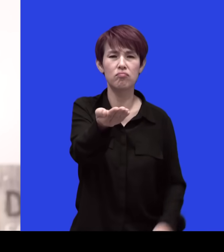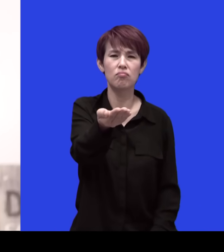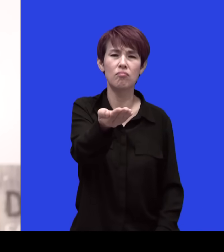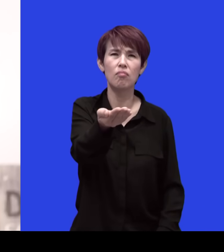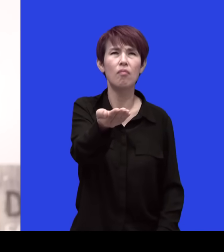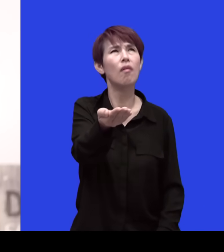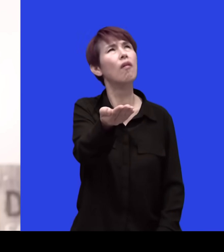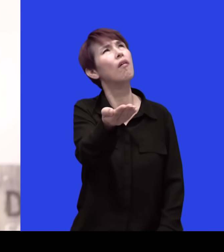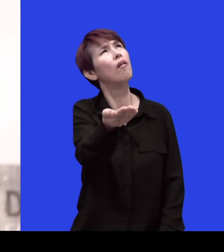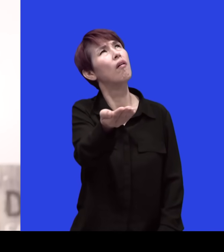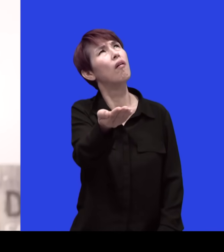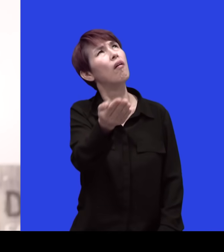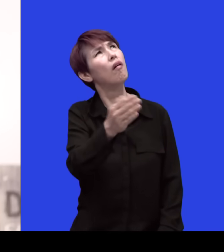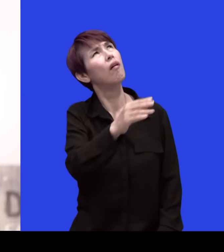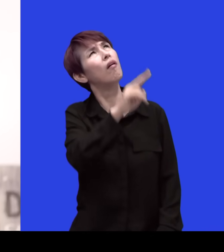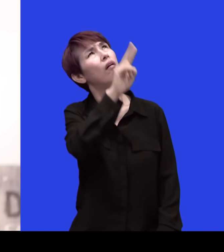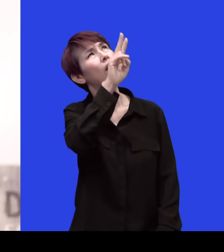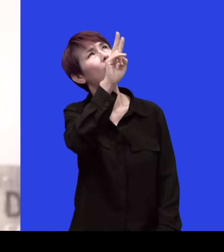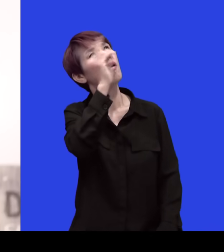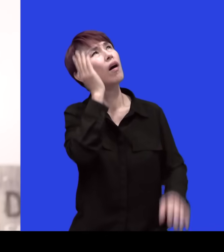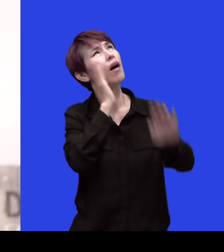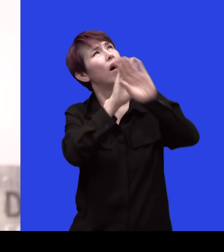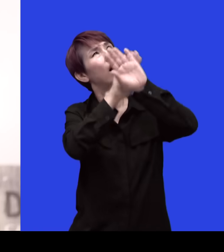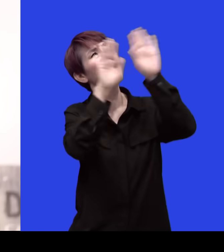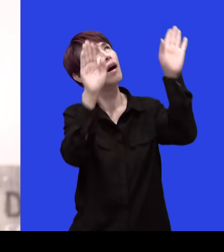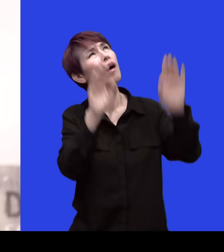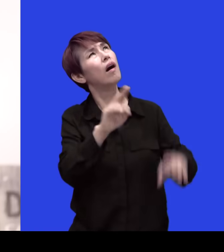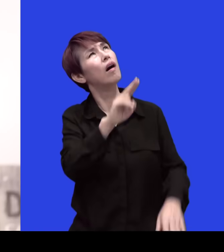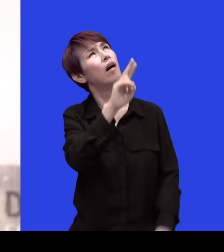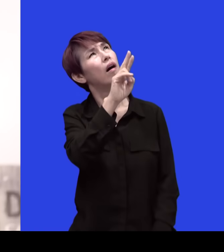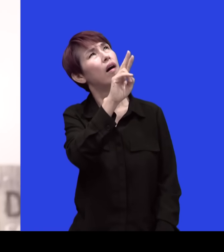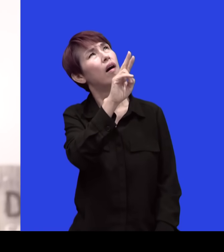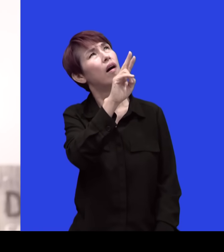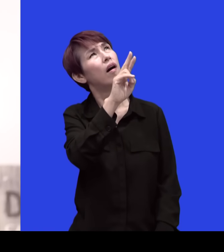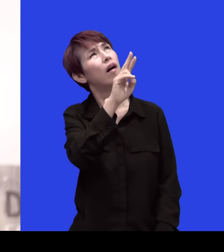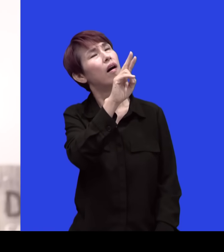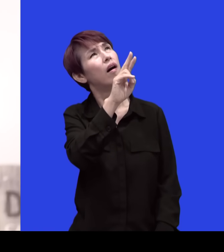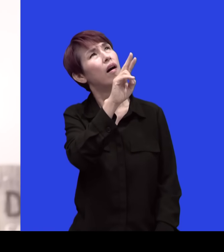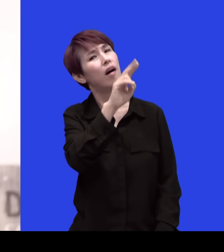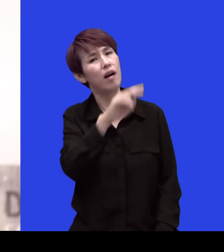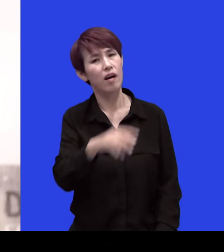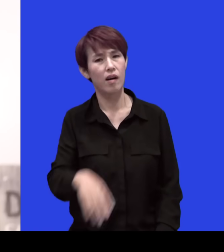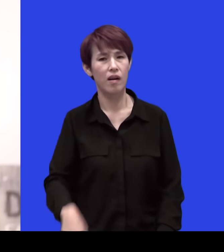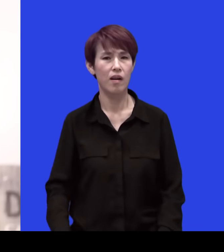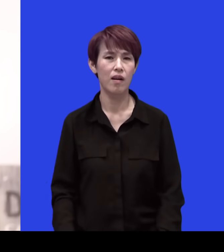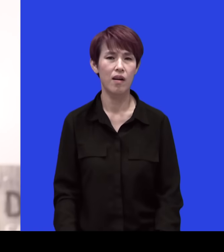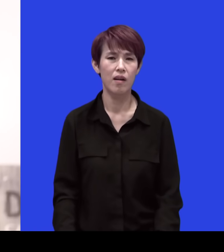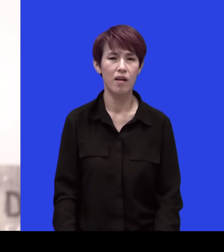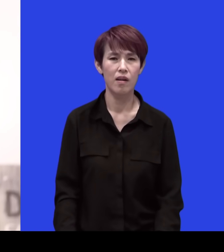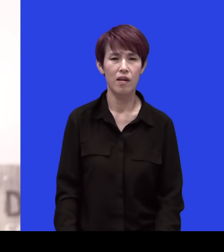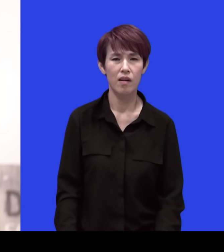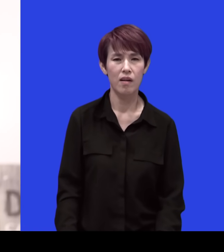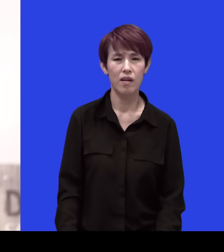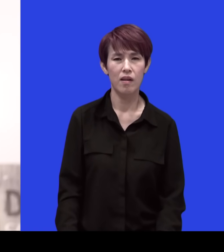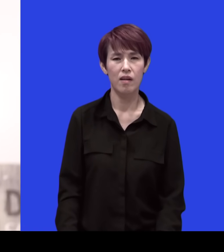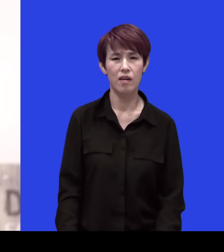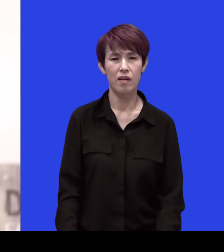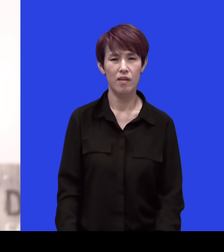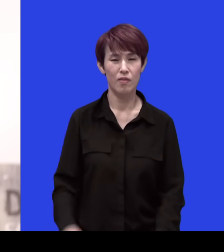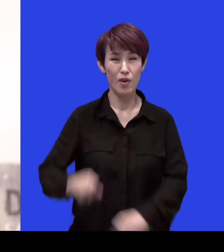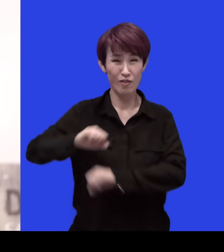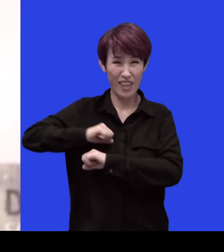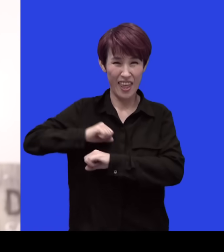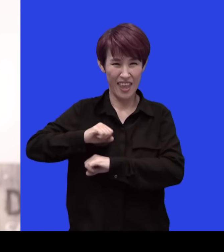요렇게 하늘이 보여. 네. 아유. 요로 저 군대에서 낮은 포복 그 왜 막 총